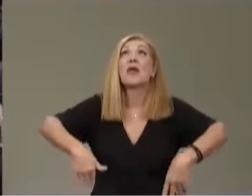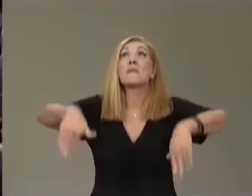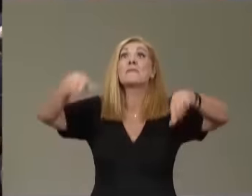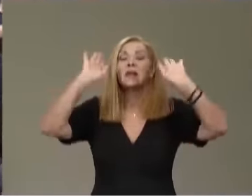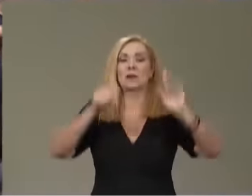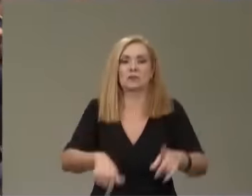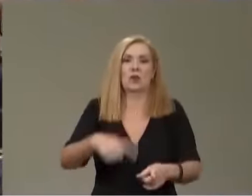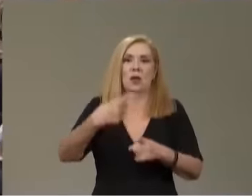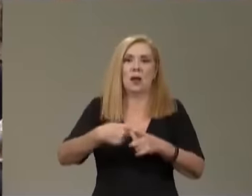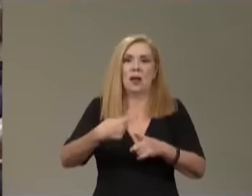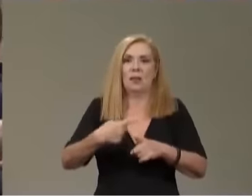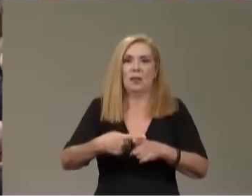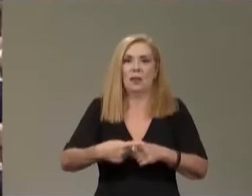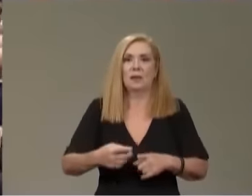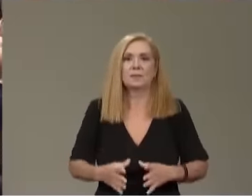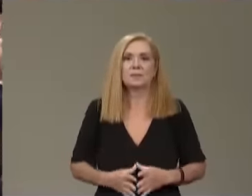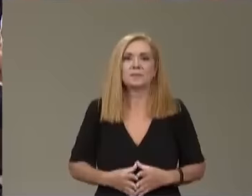Ελλάδα.